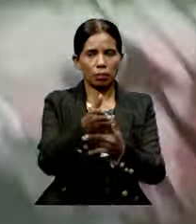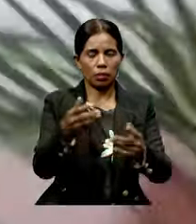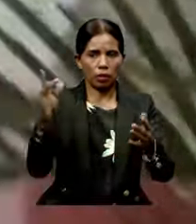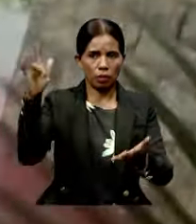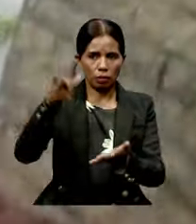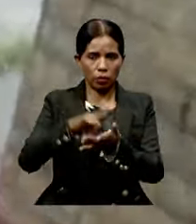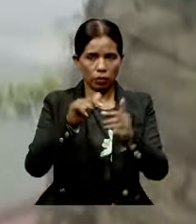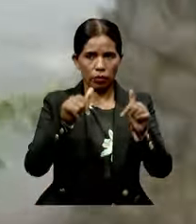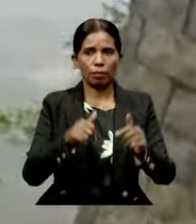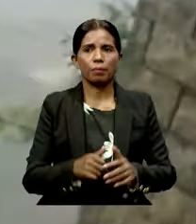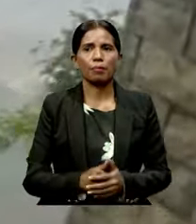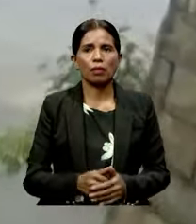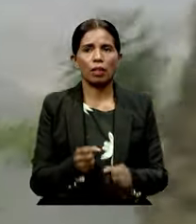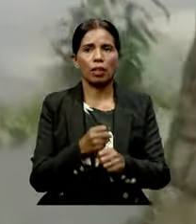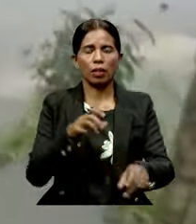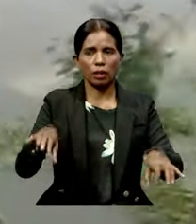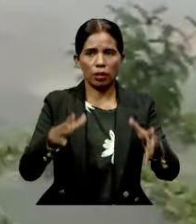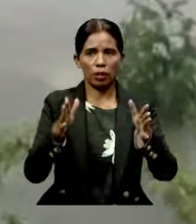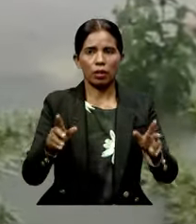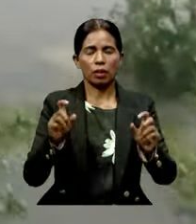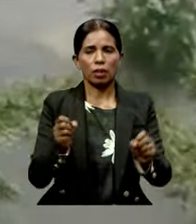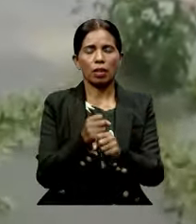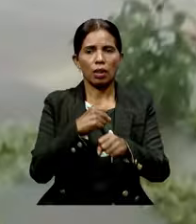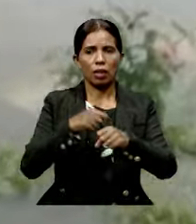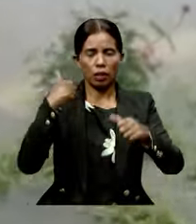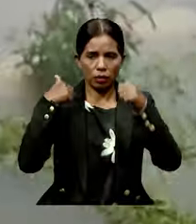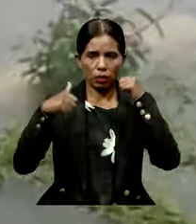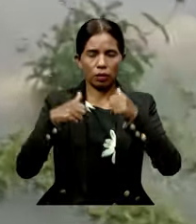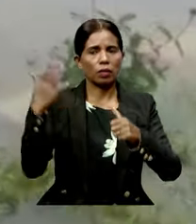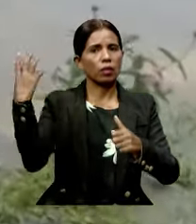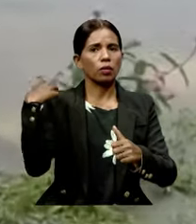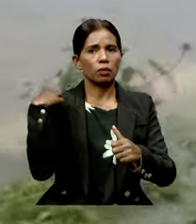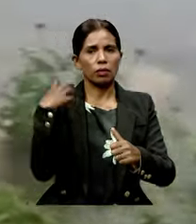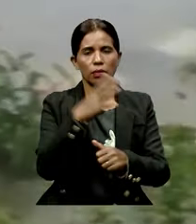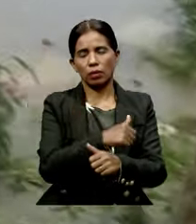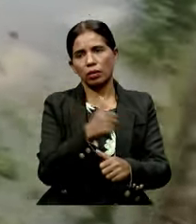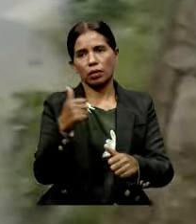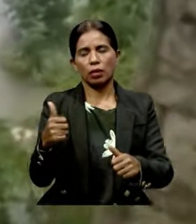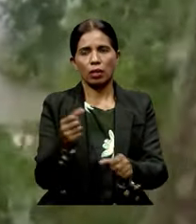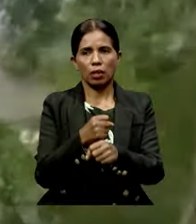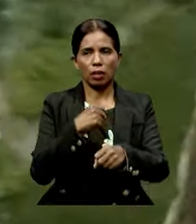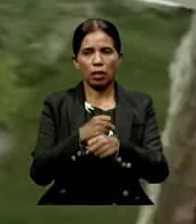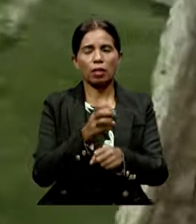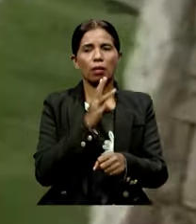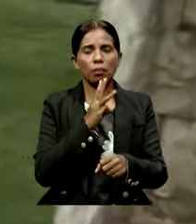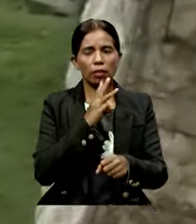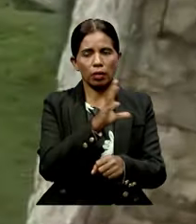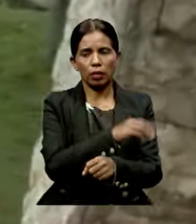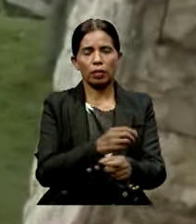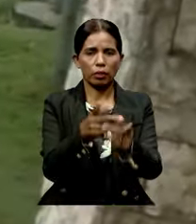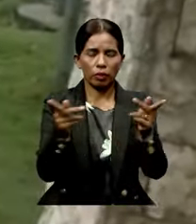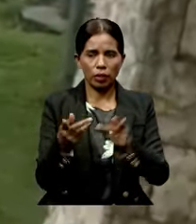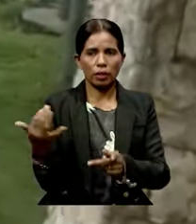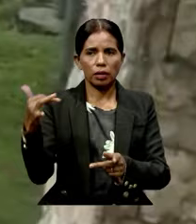ne situasaun ne halu funsionario sira tenki halau atividade iha edificio balung tenki halau date iha be laran no fatin sira